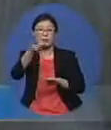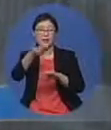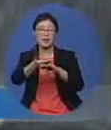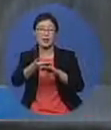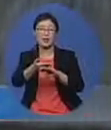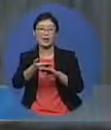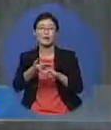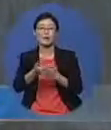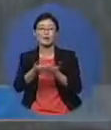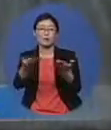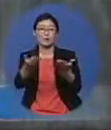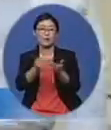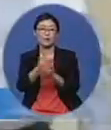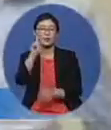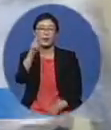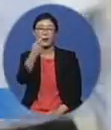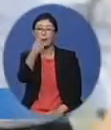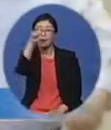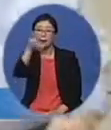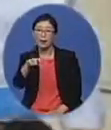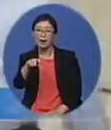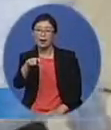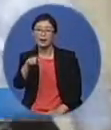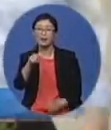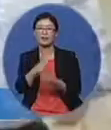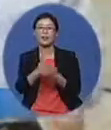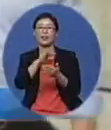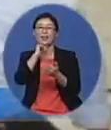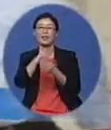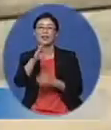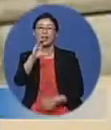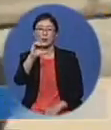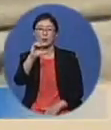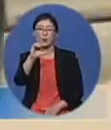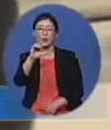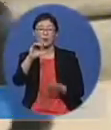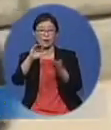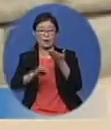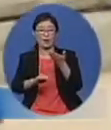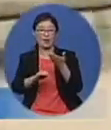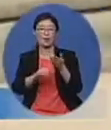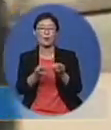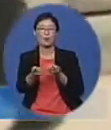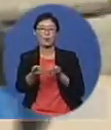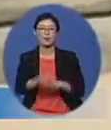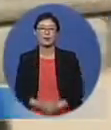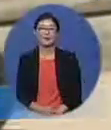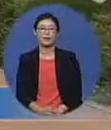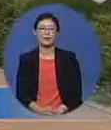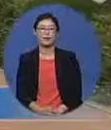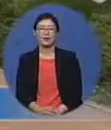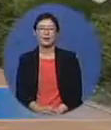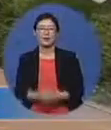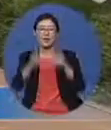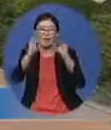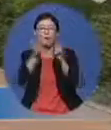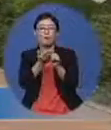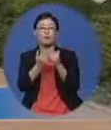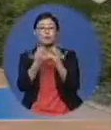대상이 제한돼 있는 내일 배웅카드 발급 연령이 45세로 낮아집니다. 또한 육아휴직 근로자도